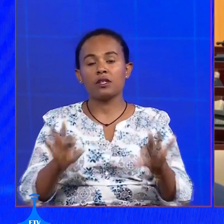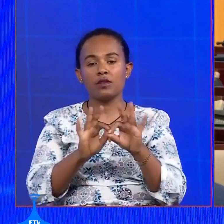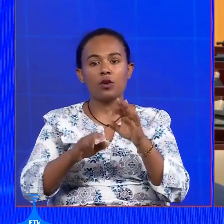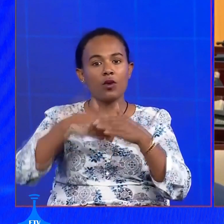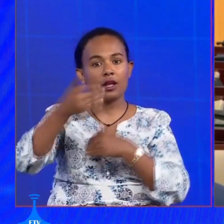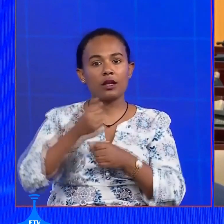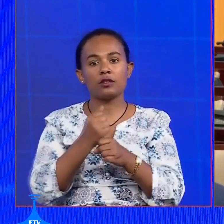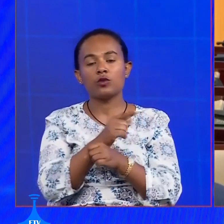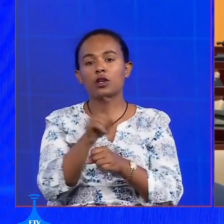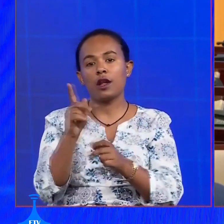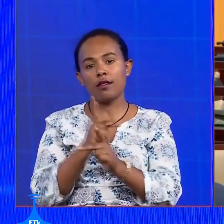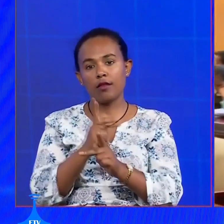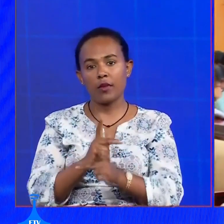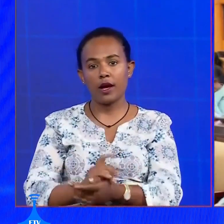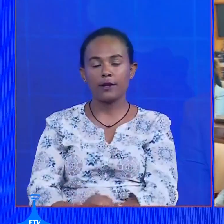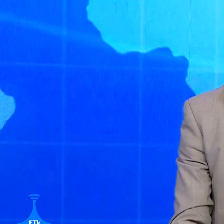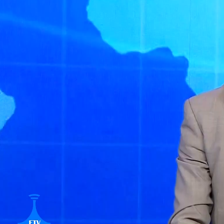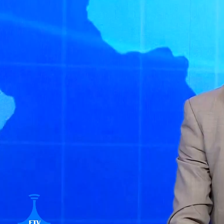ከናንተ ይተበቃል